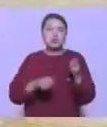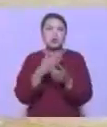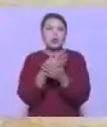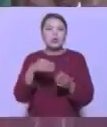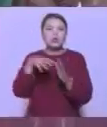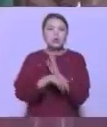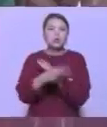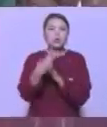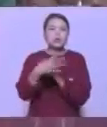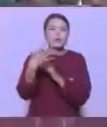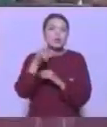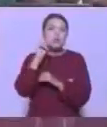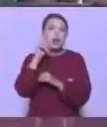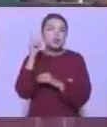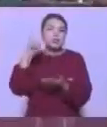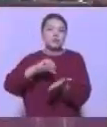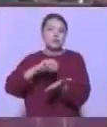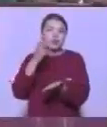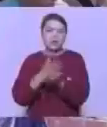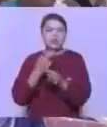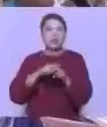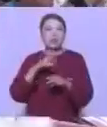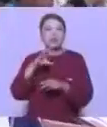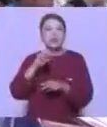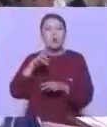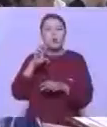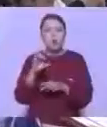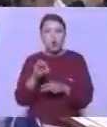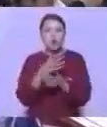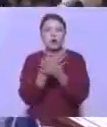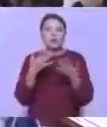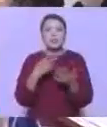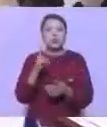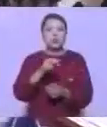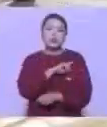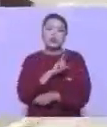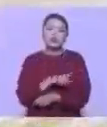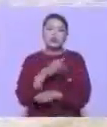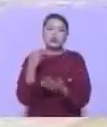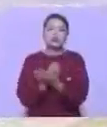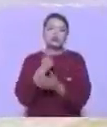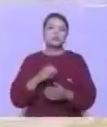25-і жергілікті жастар. Самбошылар 7 салмақ дәрежесі бойынша кім мықтыны анықтады.